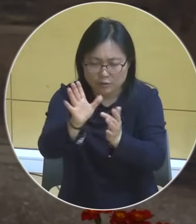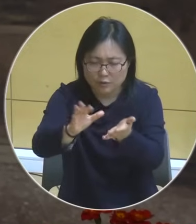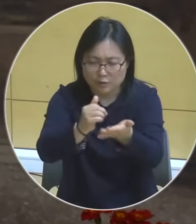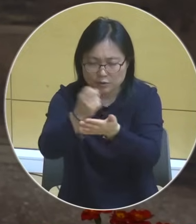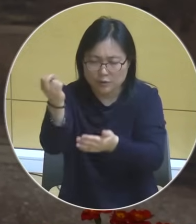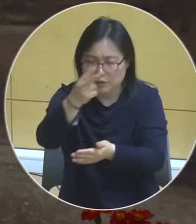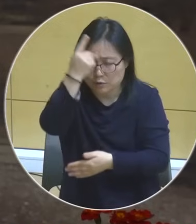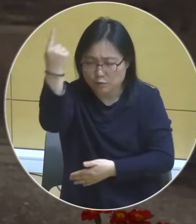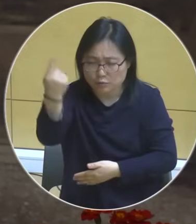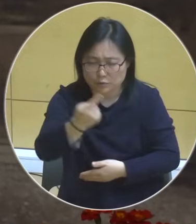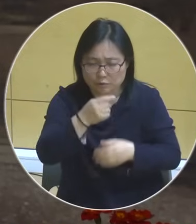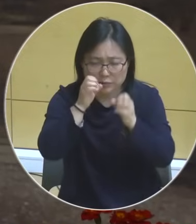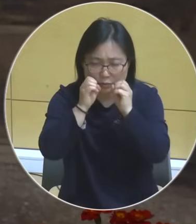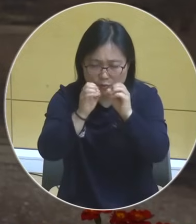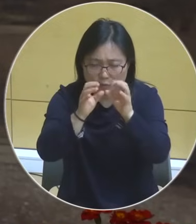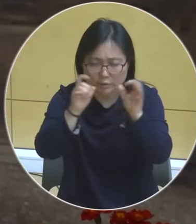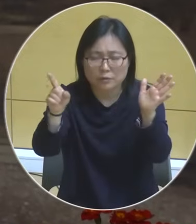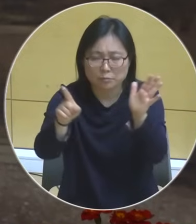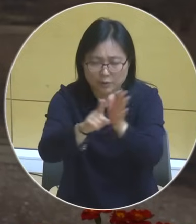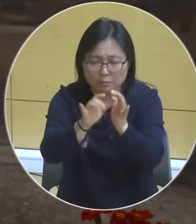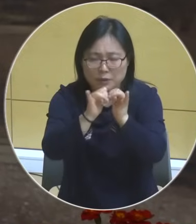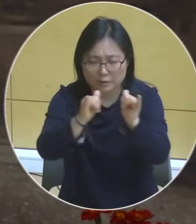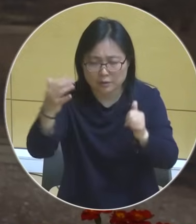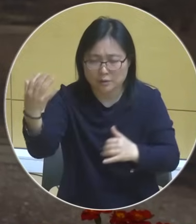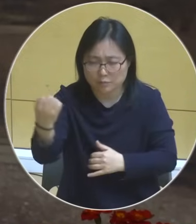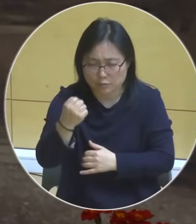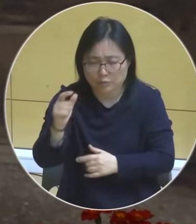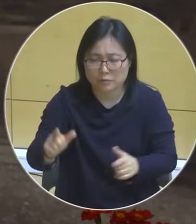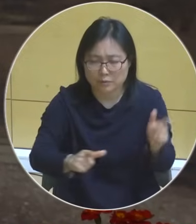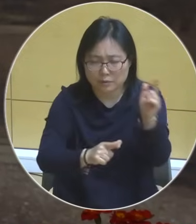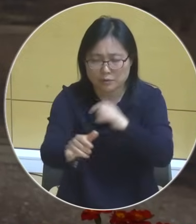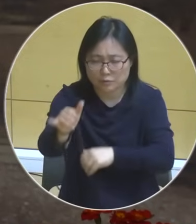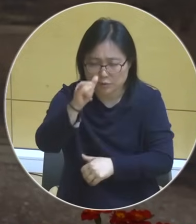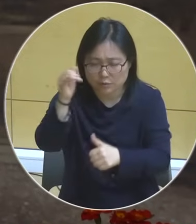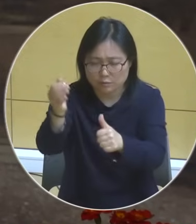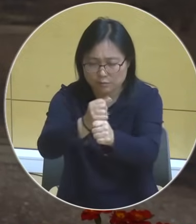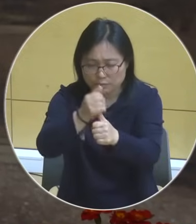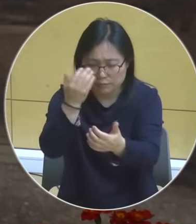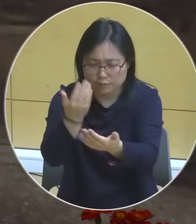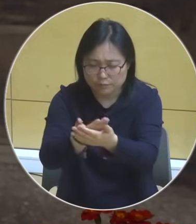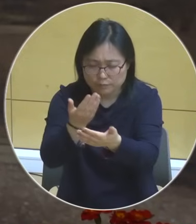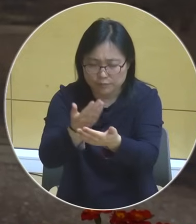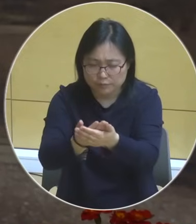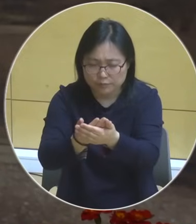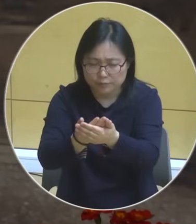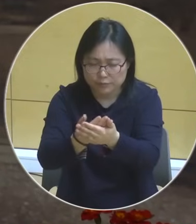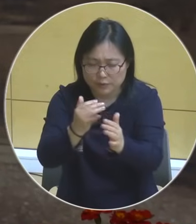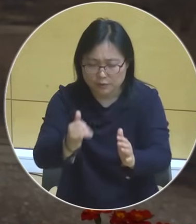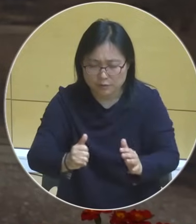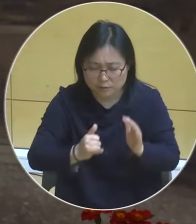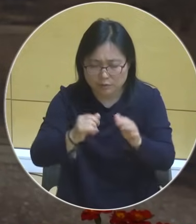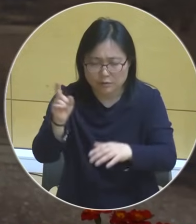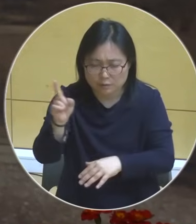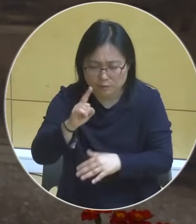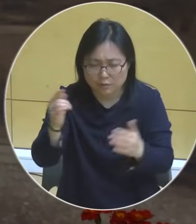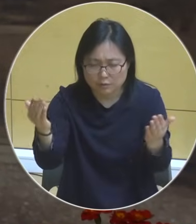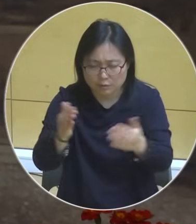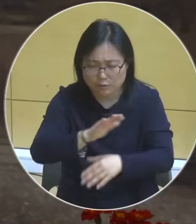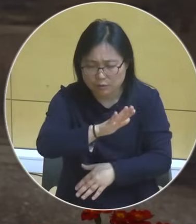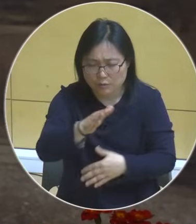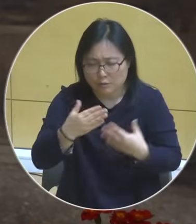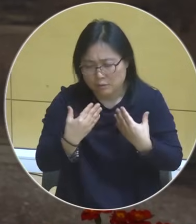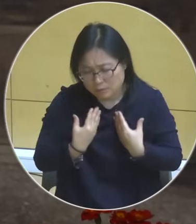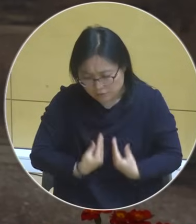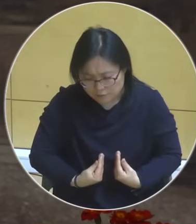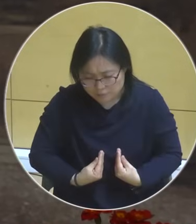다시 오심을 증거하는 믿음의 사람으로 걸어갈 수 있도록 붙들어 주시길 원합니다. 세상의 어떤 일들이 우리를